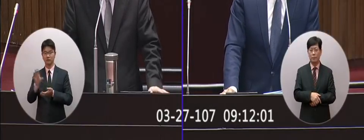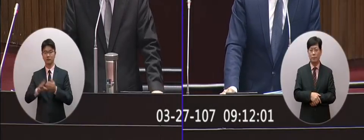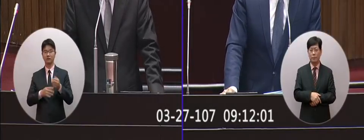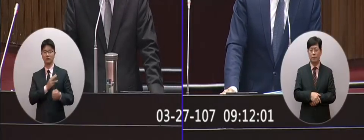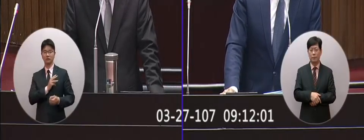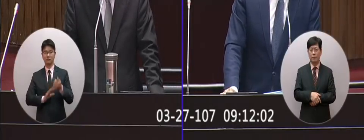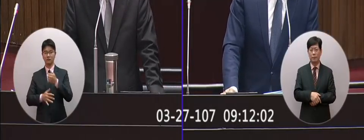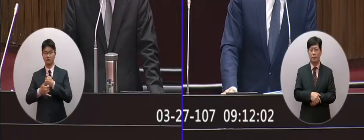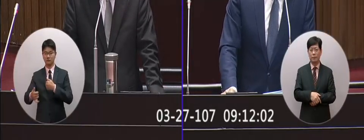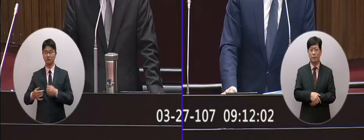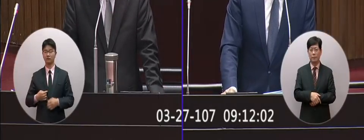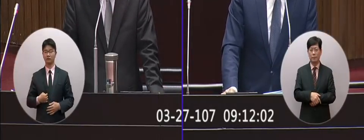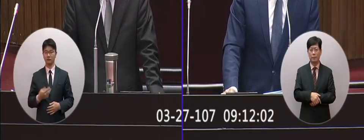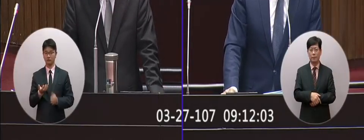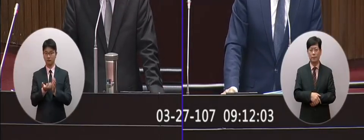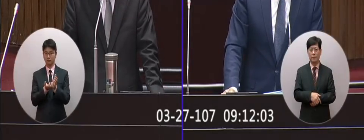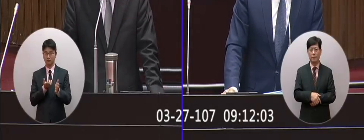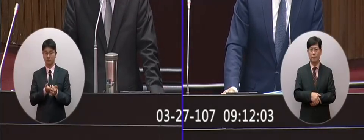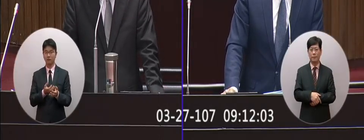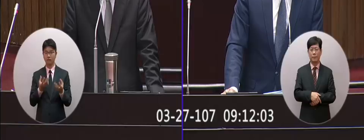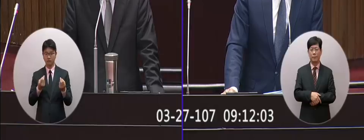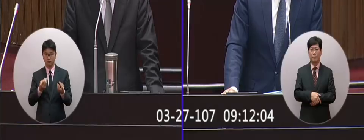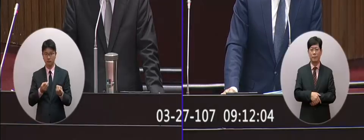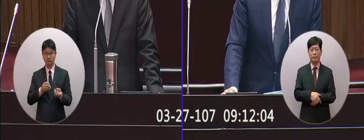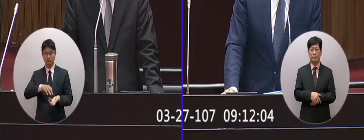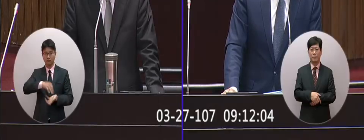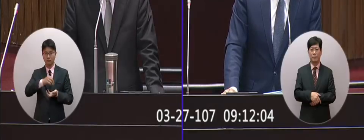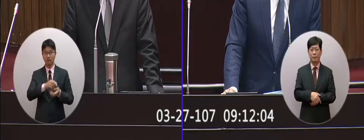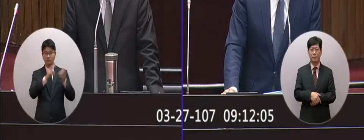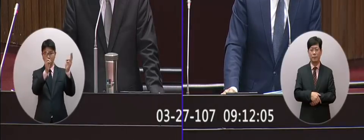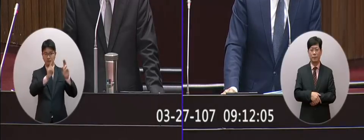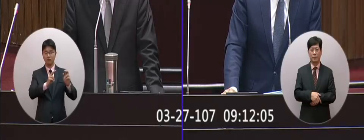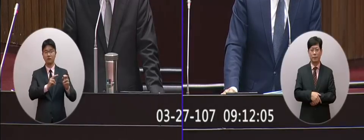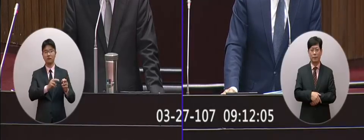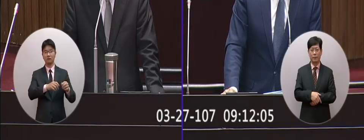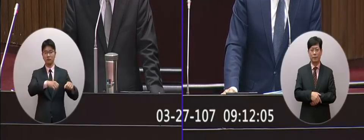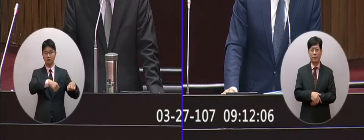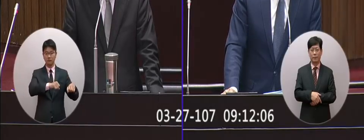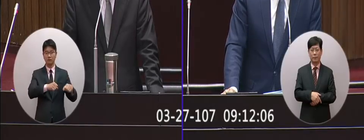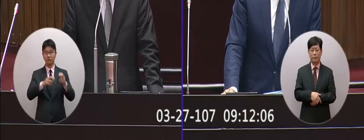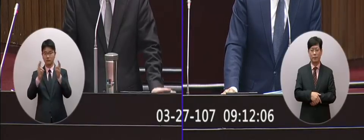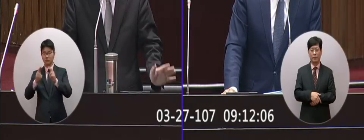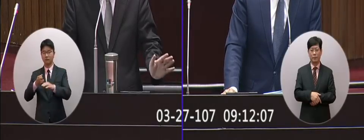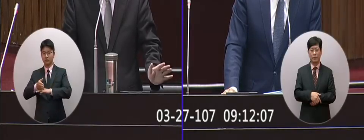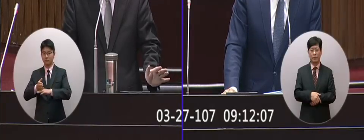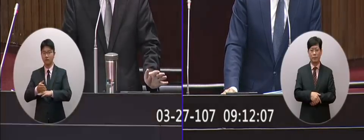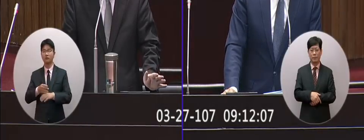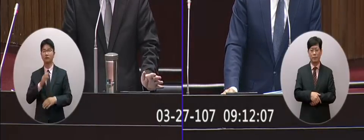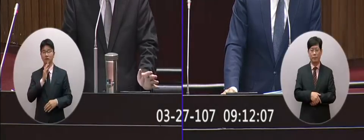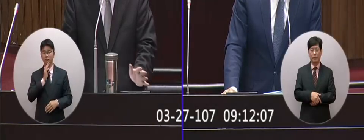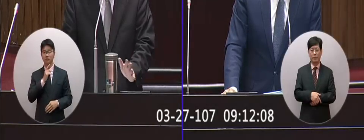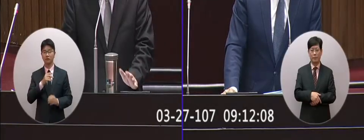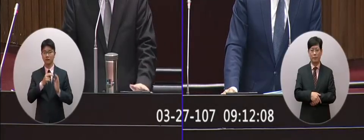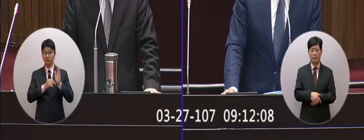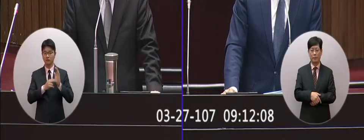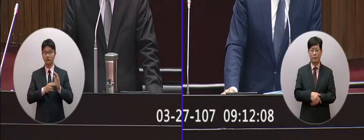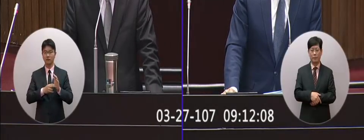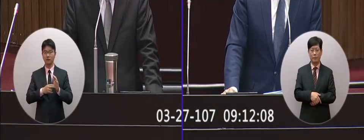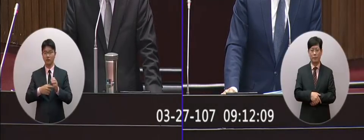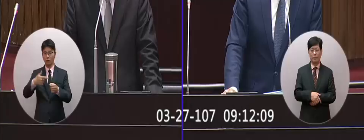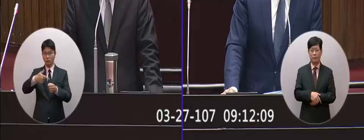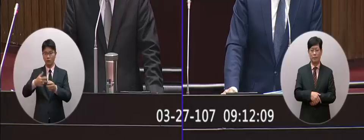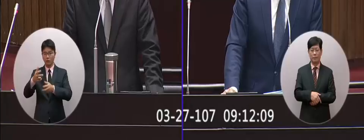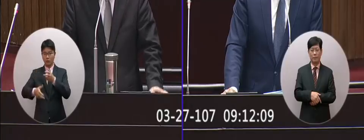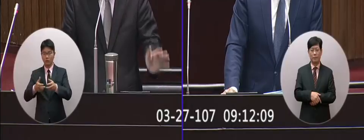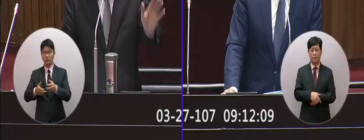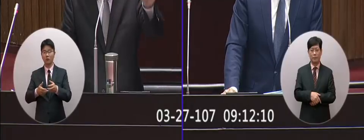们刚刚是讲之所以没有讲说电动汽车或电动机车，而是讲非燃油的这个机